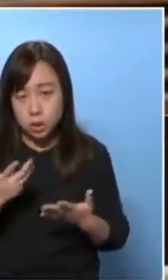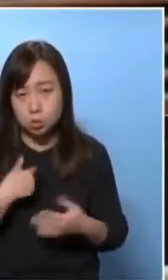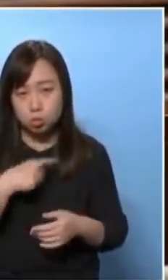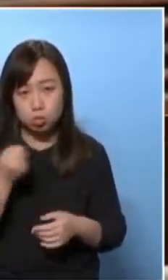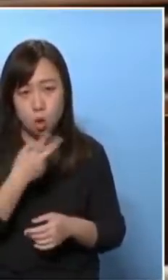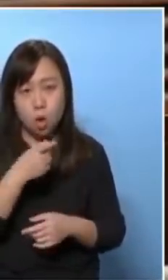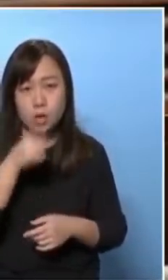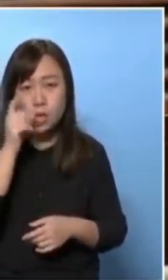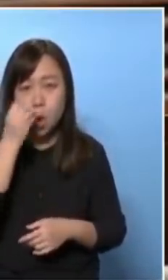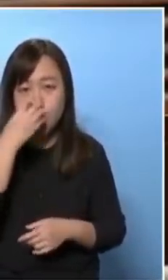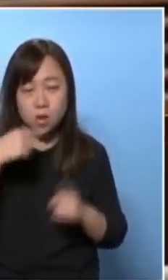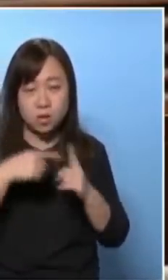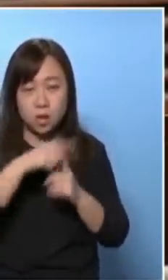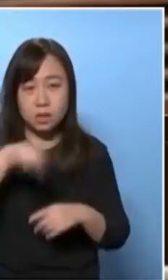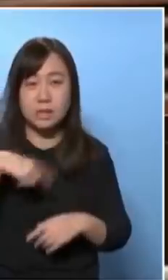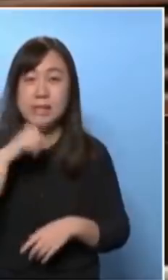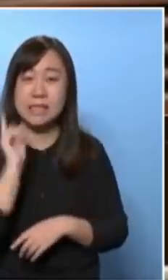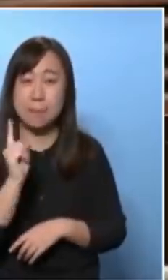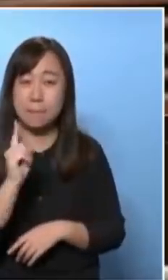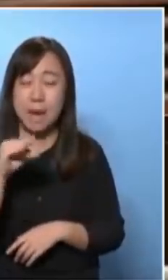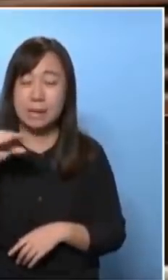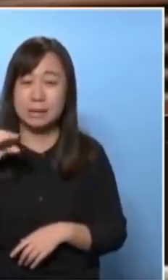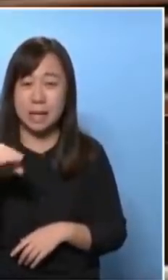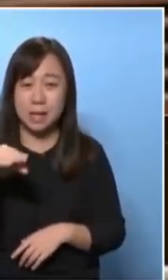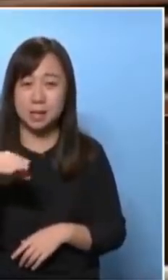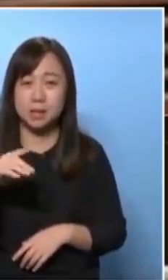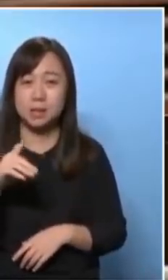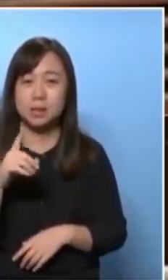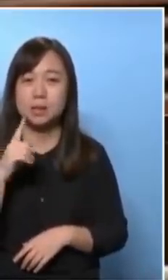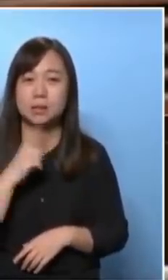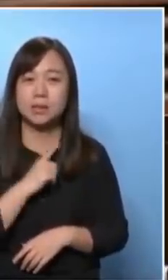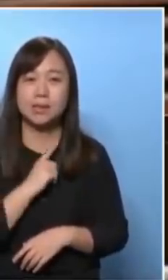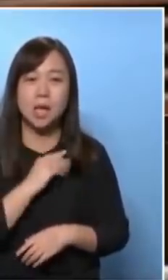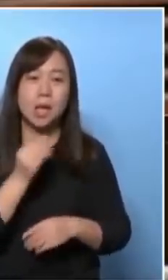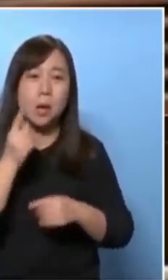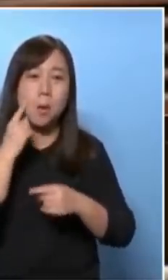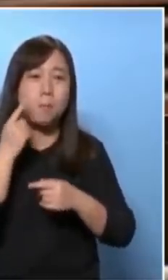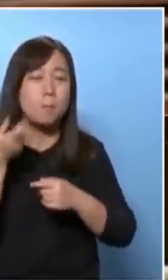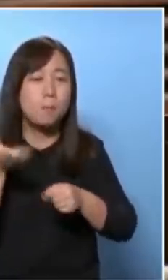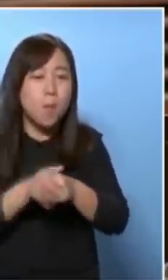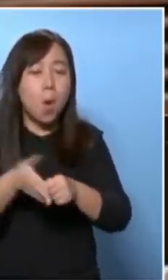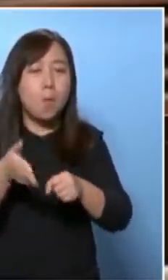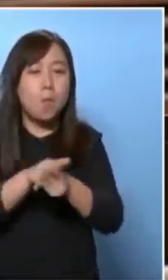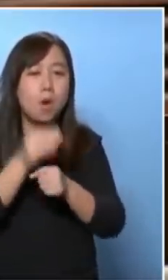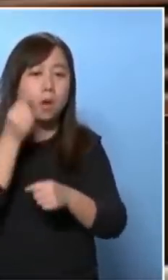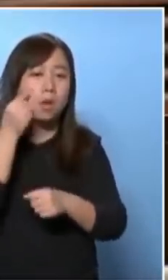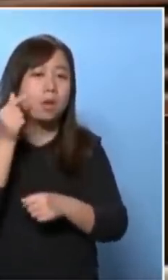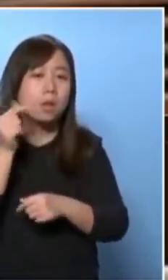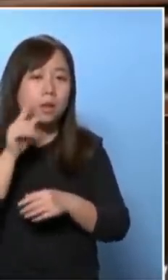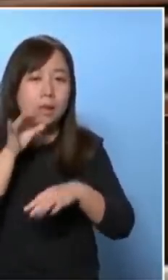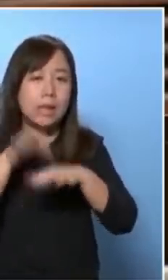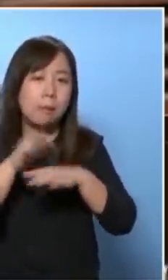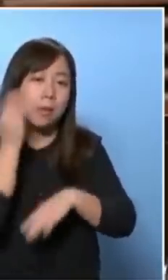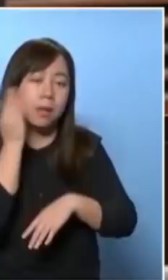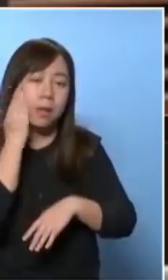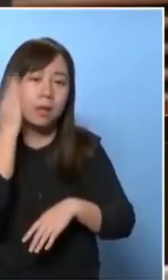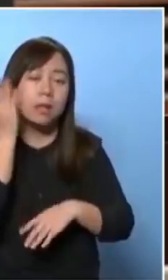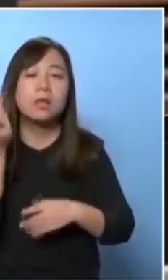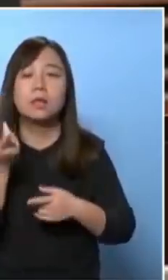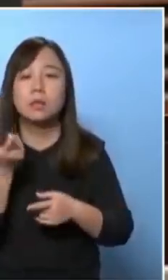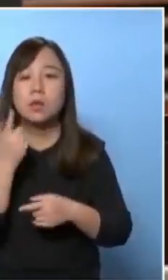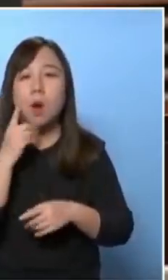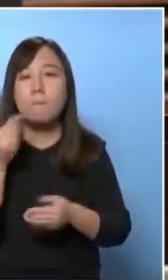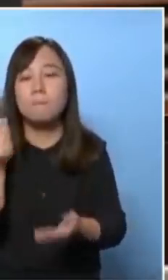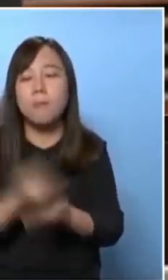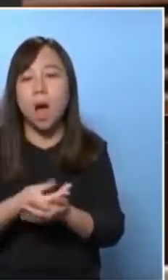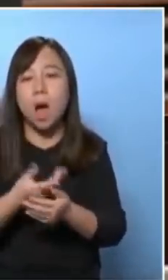人100億為自己在這裡面上貼金，在這裡補鑊，在這裡買贖罪券，一